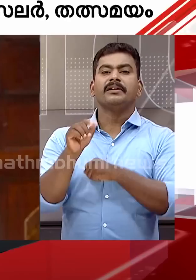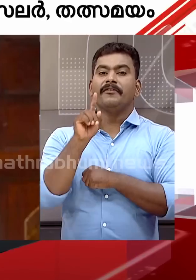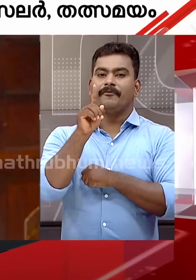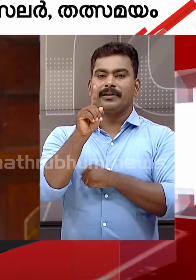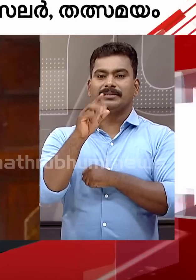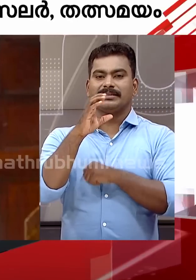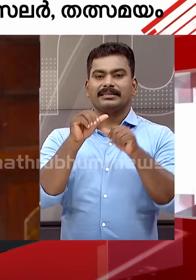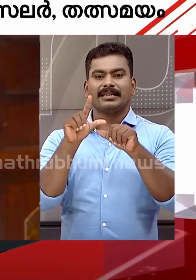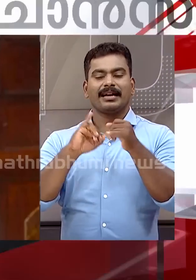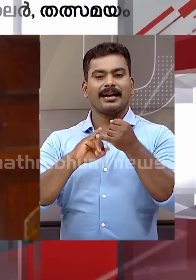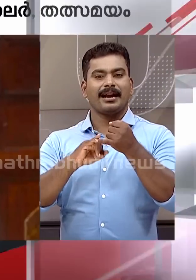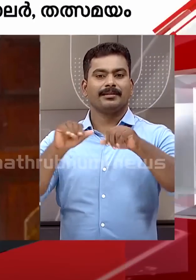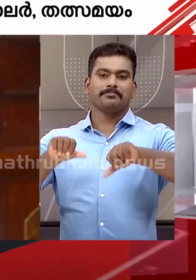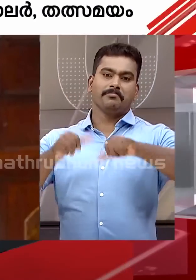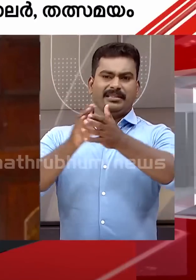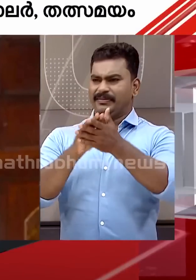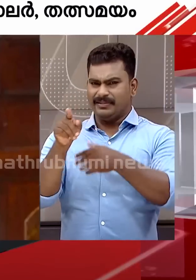നിന്ന് പാസ്സായിട്ടുണ്ട്.